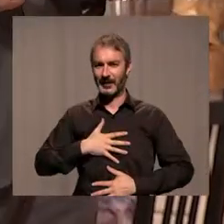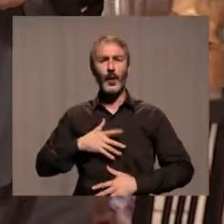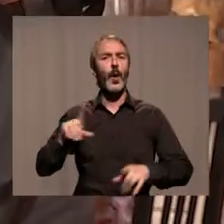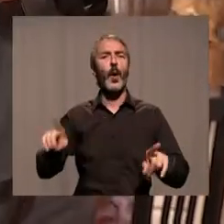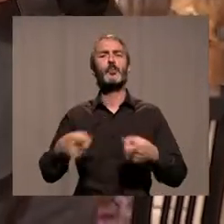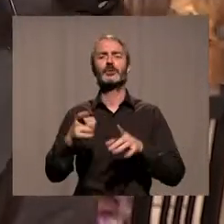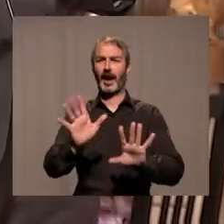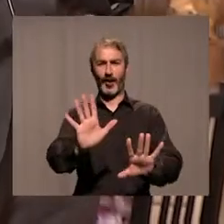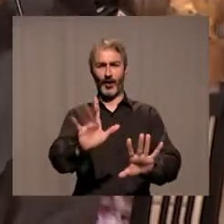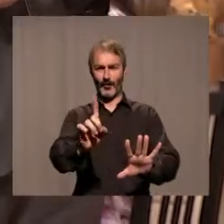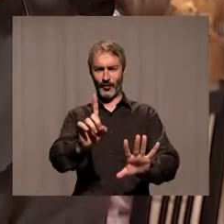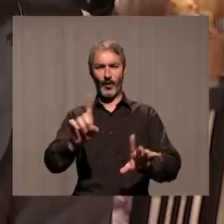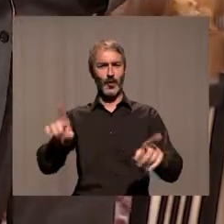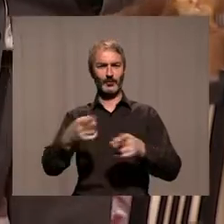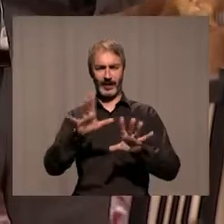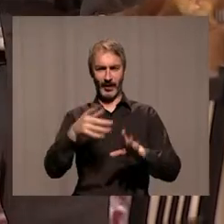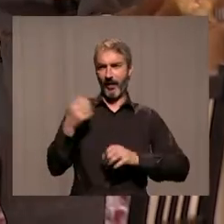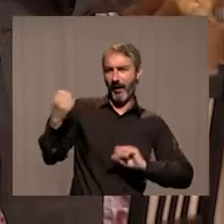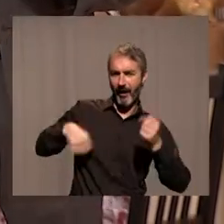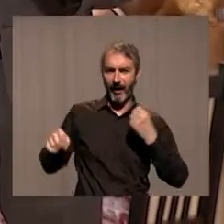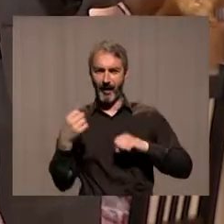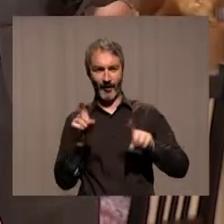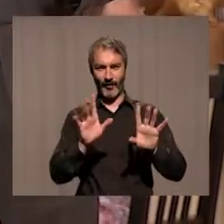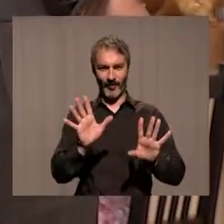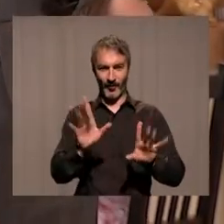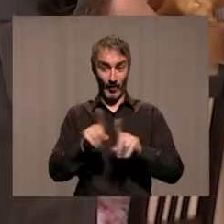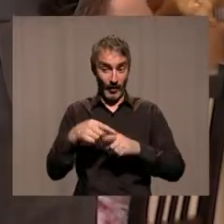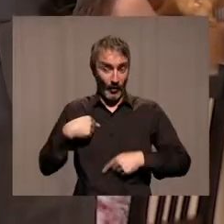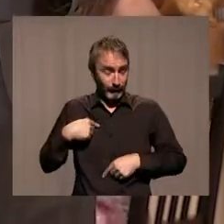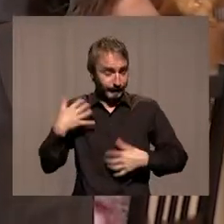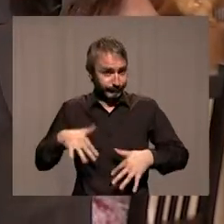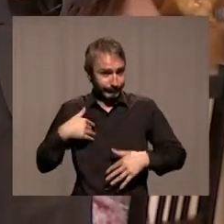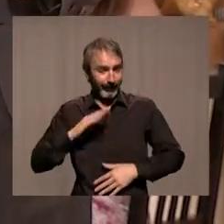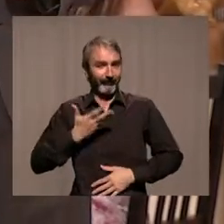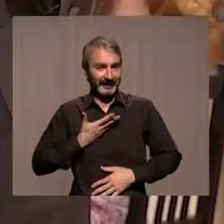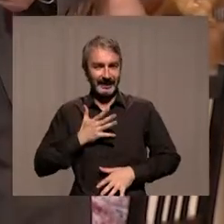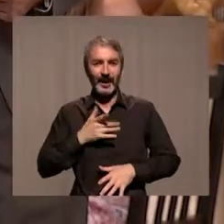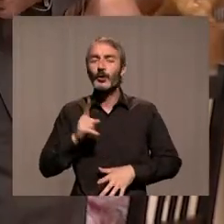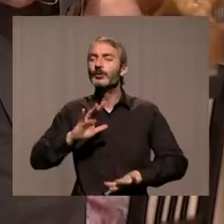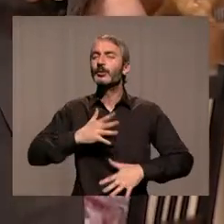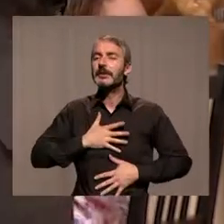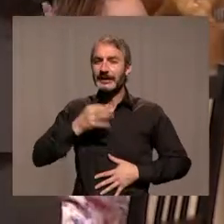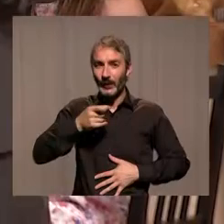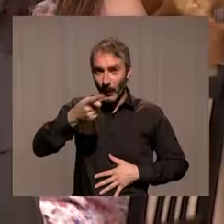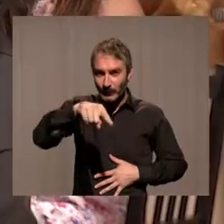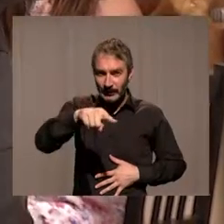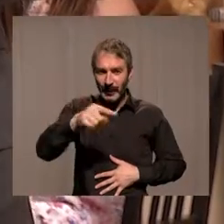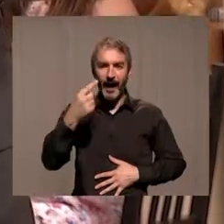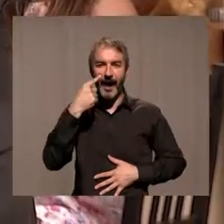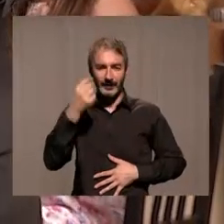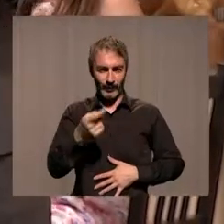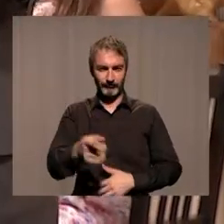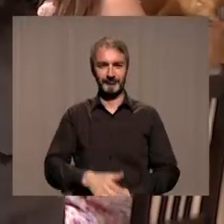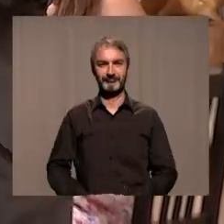haureu de tornar a patir per la psicomotricitat, com m'ha passat a mi. És una sorpresa on segur que us hi trobareu